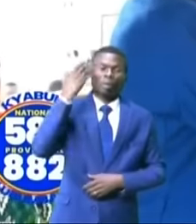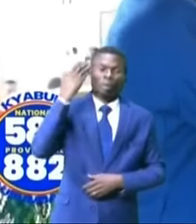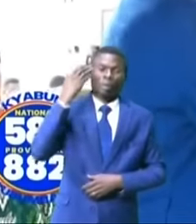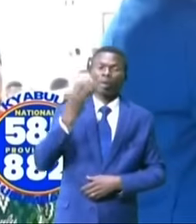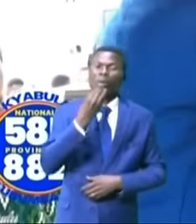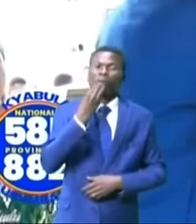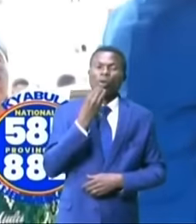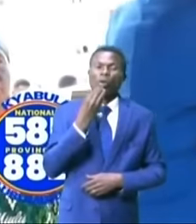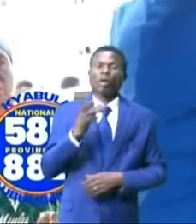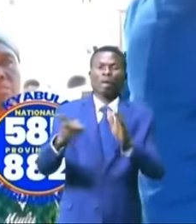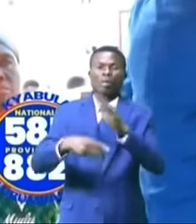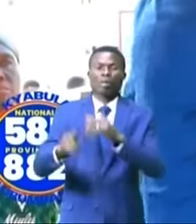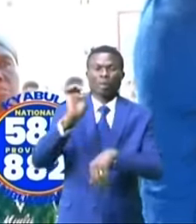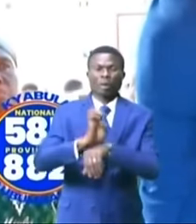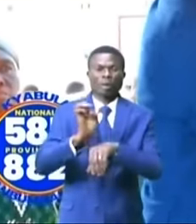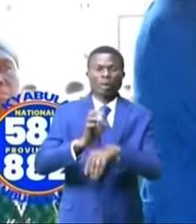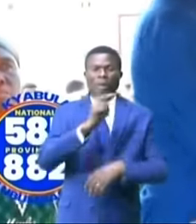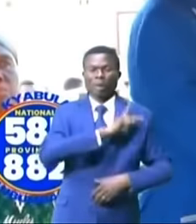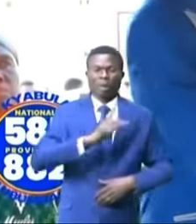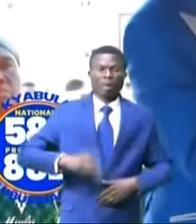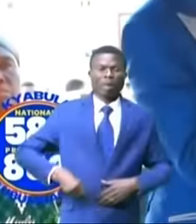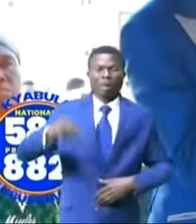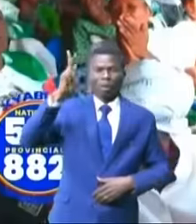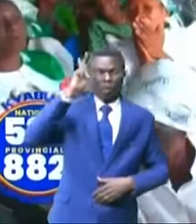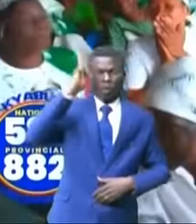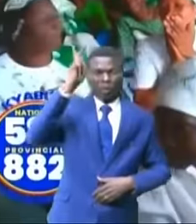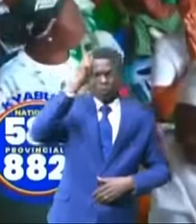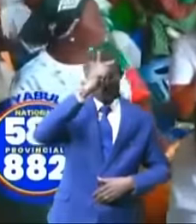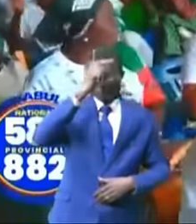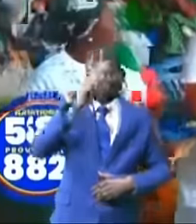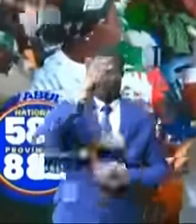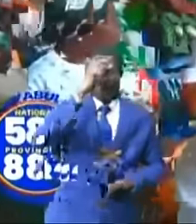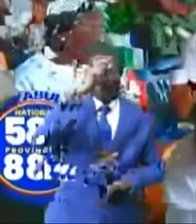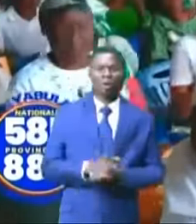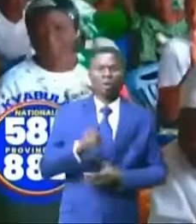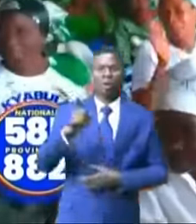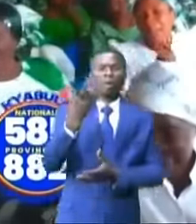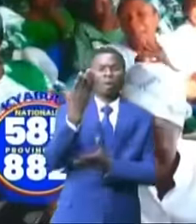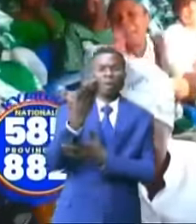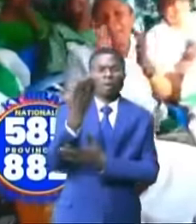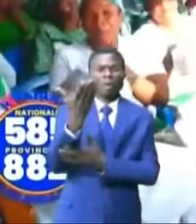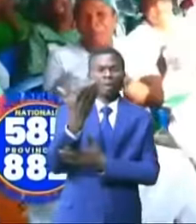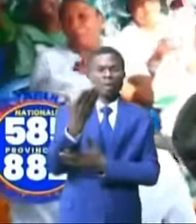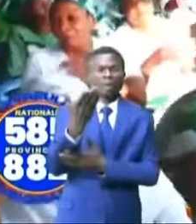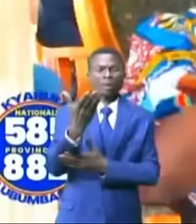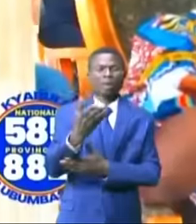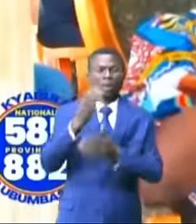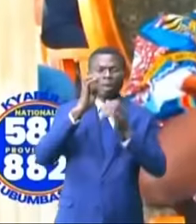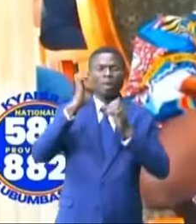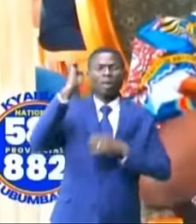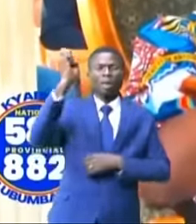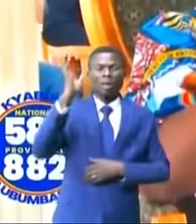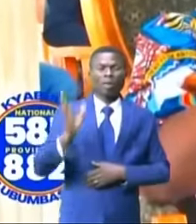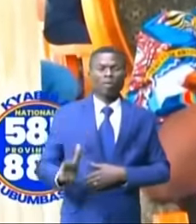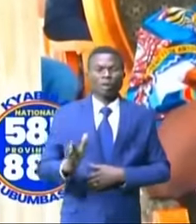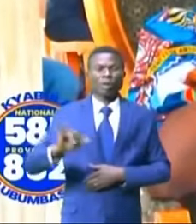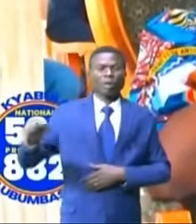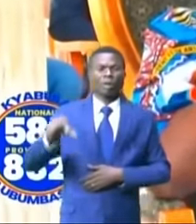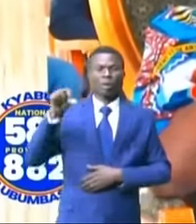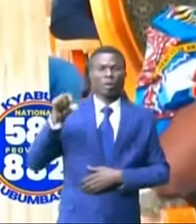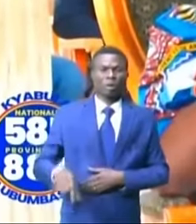L'inspecteur provincial de l'église kimbanguiste dans les Haut-Katanga, Aïmoukoum, appelle affectueusement évangéliste Jacques Kiaboula